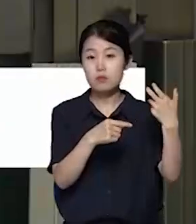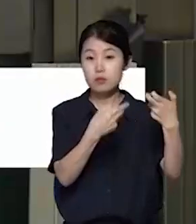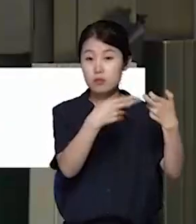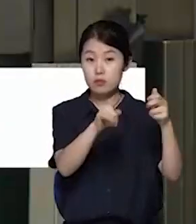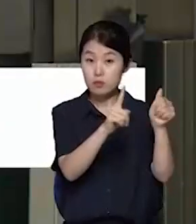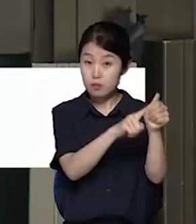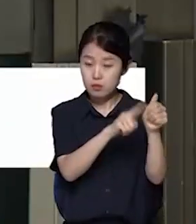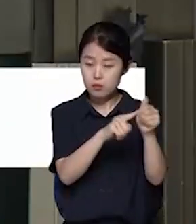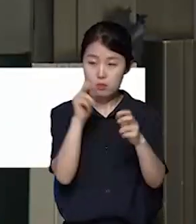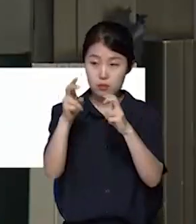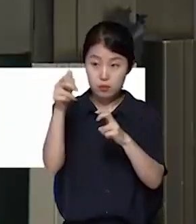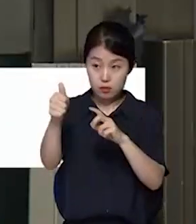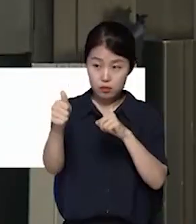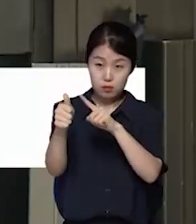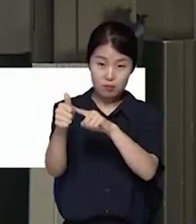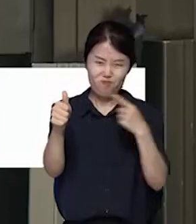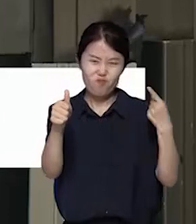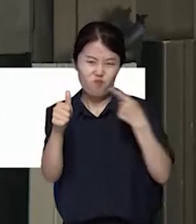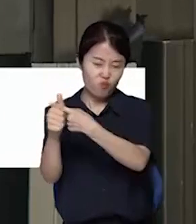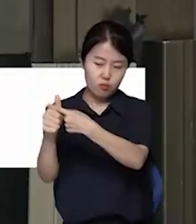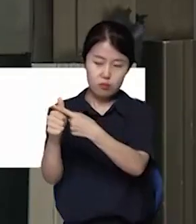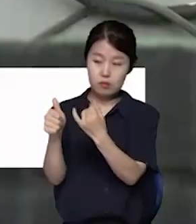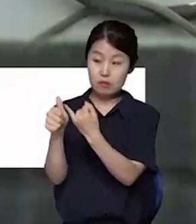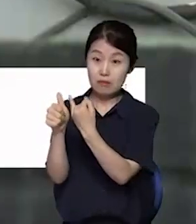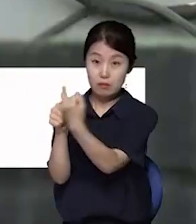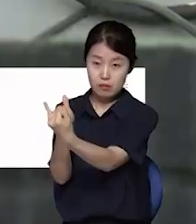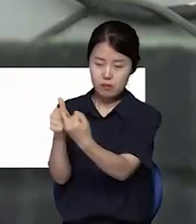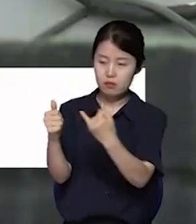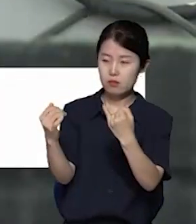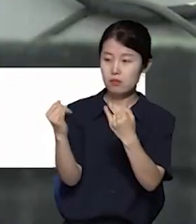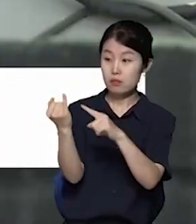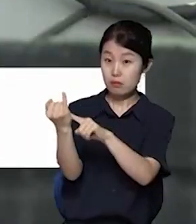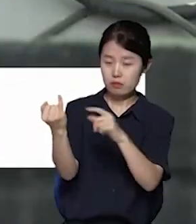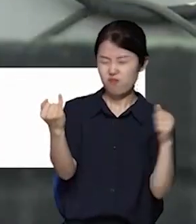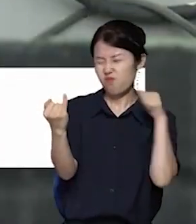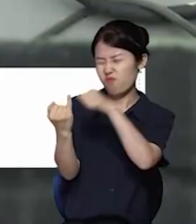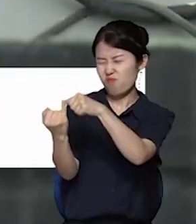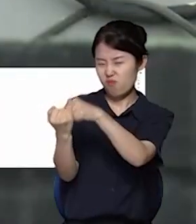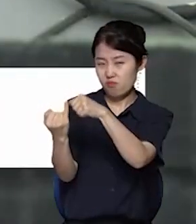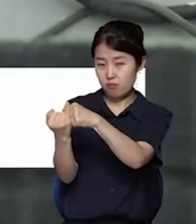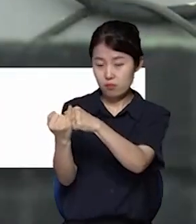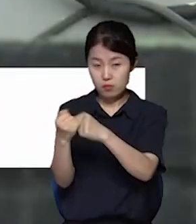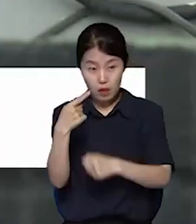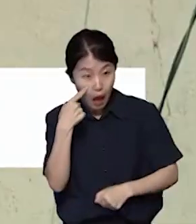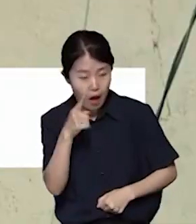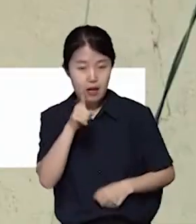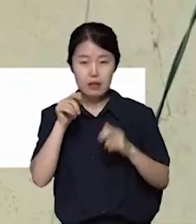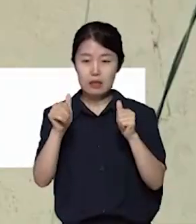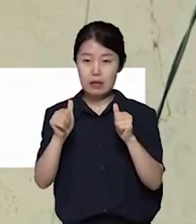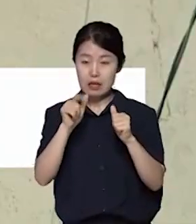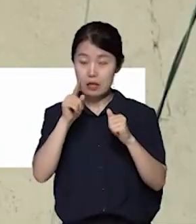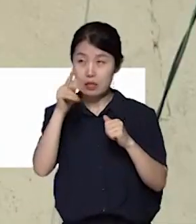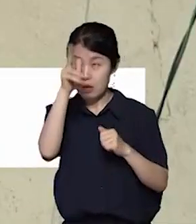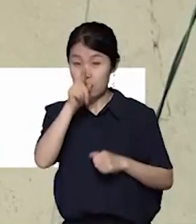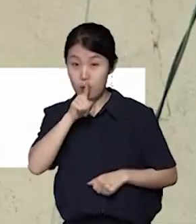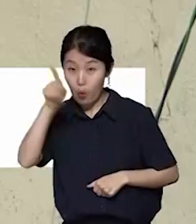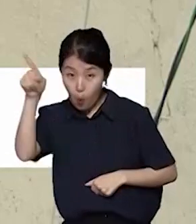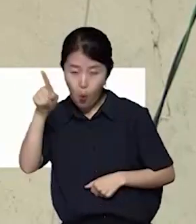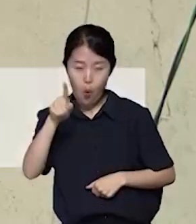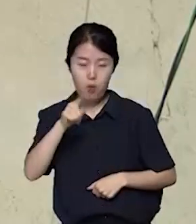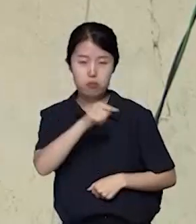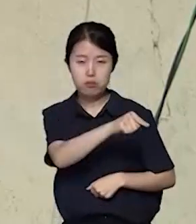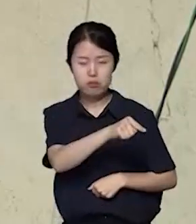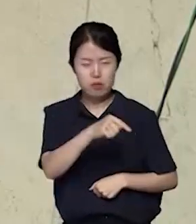업주를 살해하고 업주의 부인을 폭행했습니다. 이 남성은 다른 투숙객의 신고로 현장에서 붙잡혔으며 업주와 말다툼